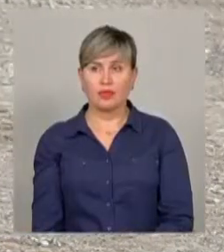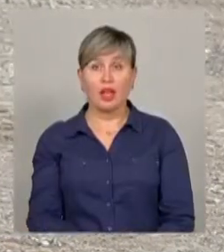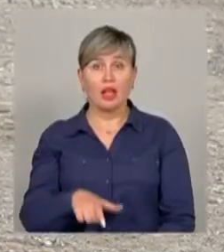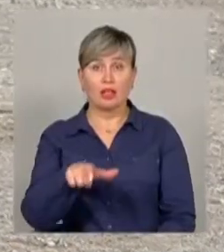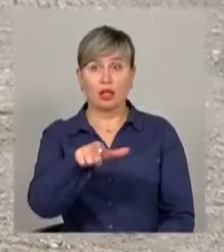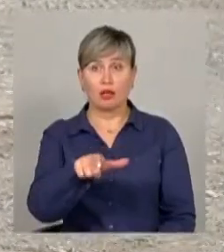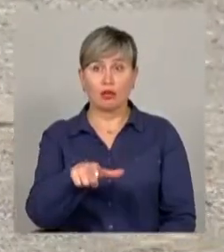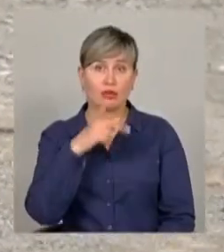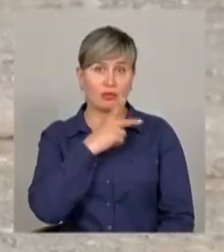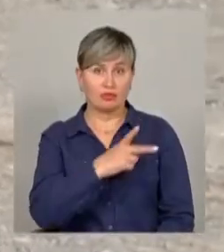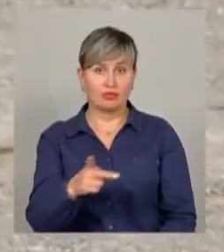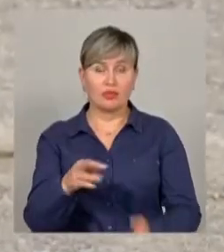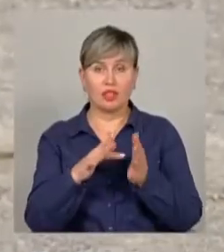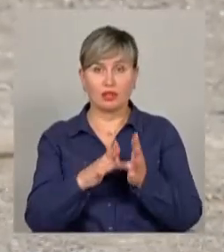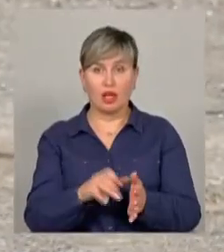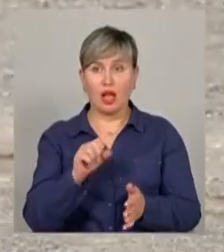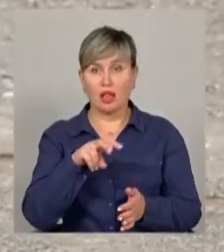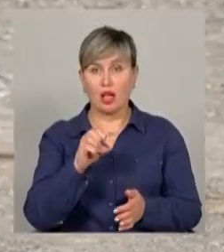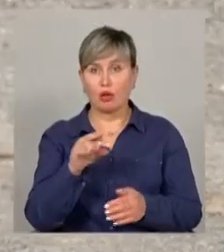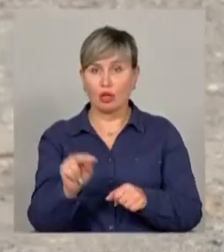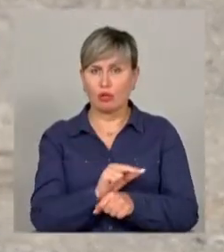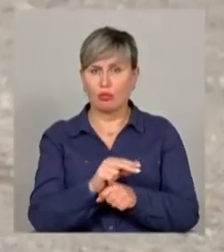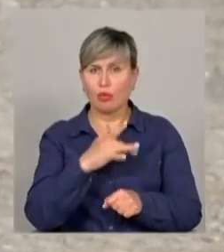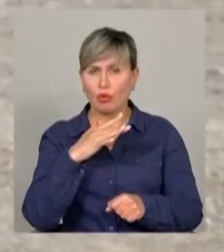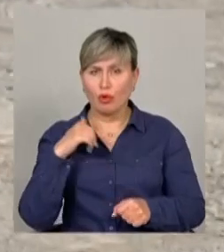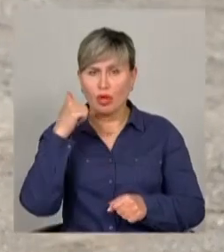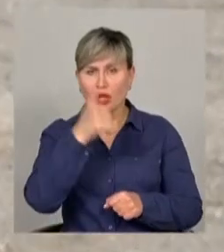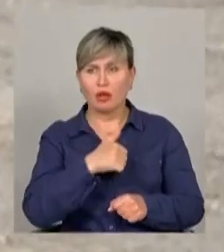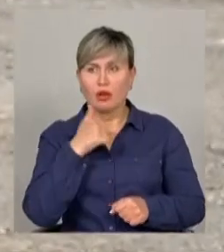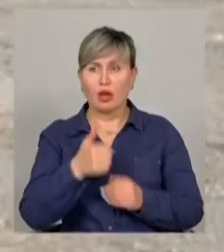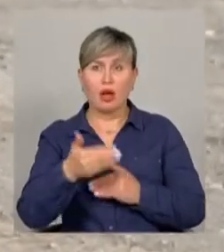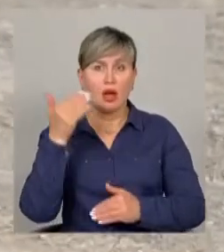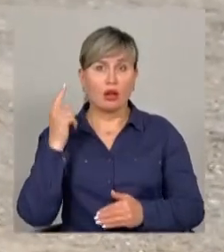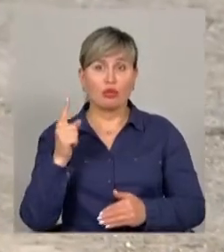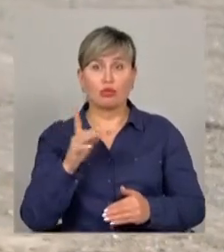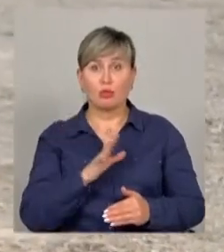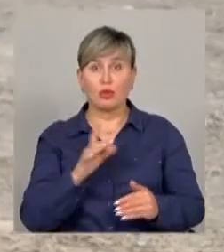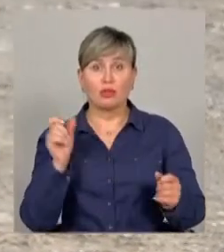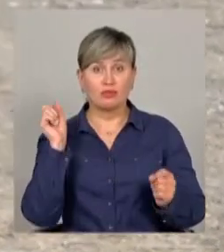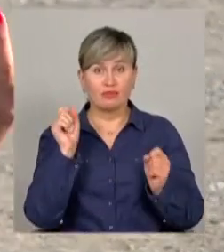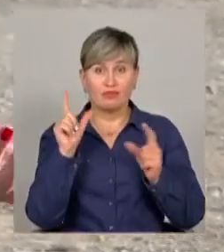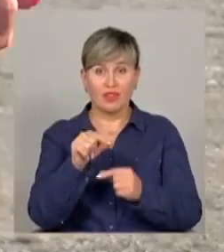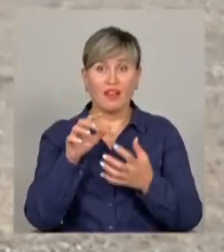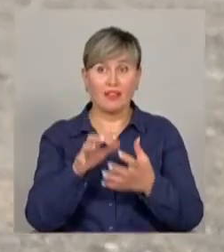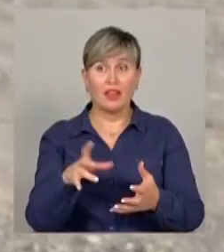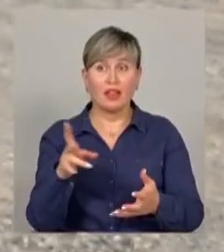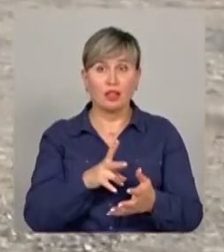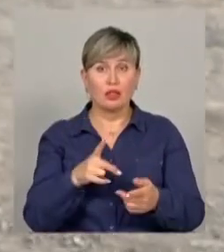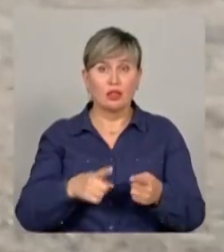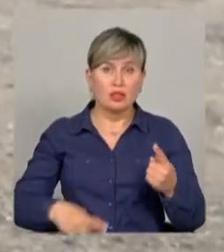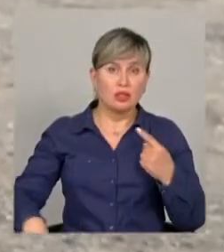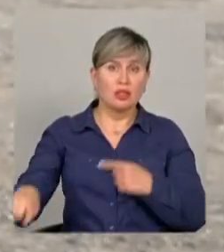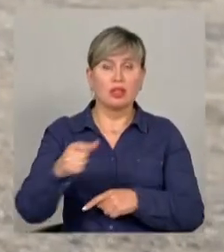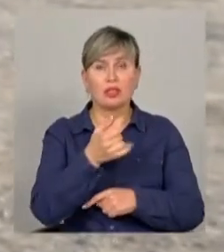Дорогу до привлекательного для туристов Алаколя ремонтируют уже многие годы. Раньше, чтобы добраться до известного озера на авто, нужно было преодолеть